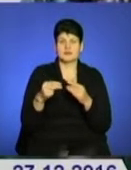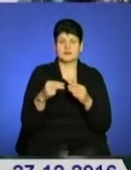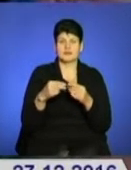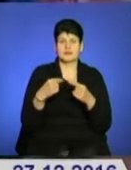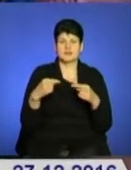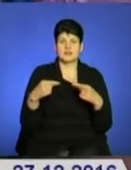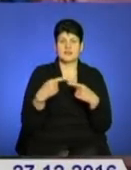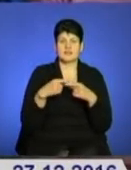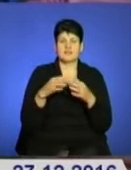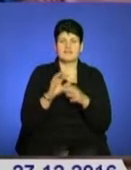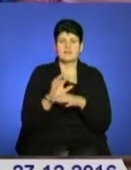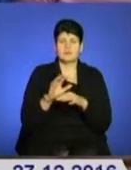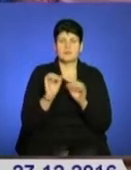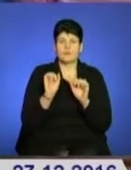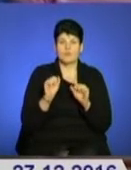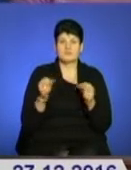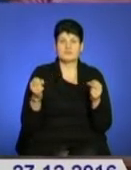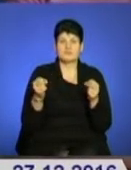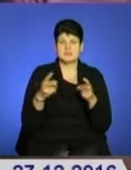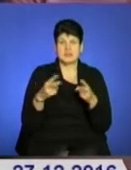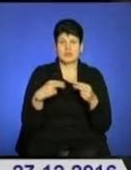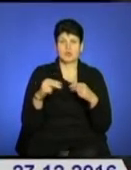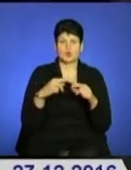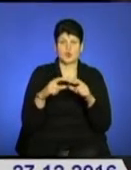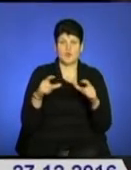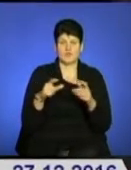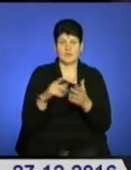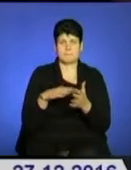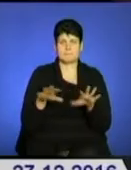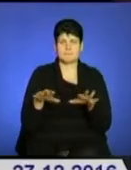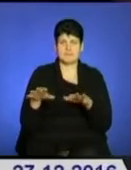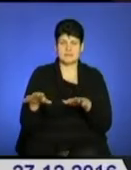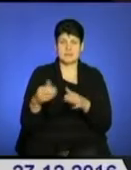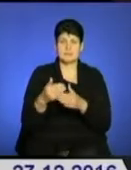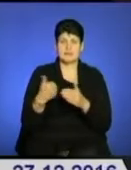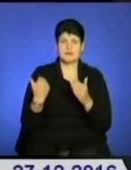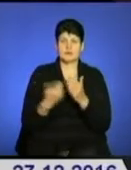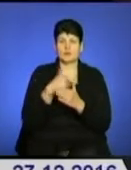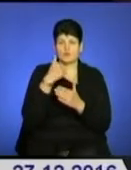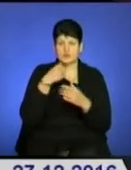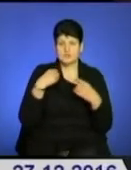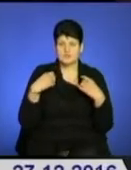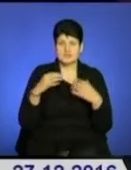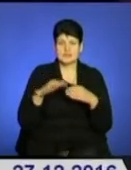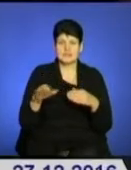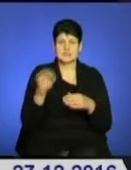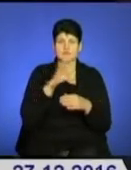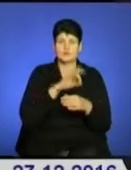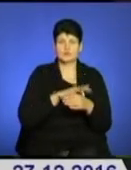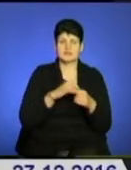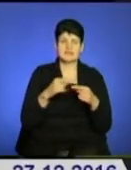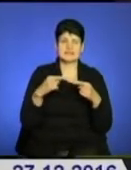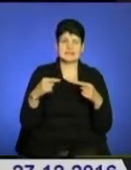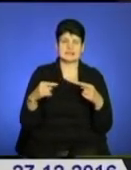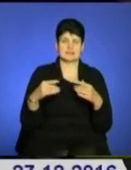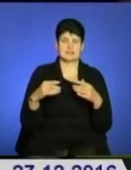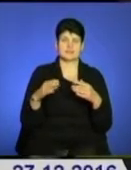можна лише в спеціалізованих торгових місцях. Дуже часто перед новорічними святами діти використовують різні піротехнічні